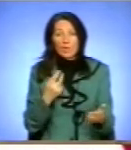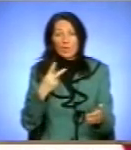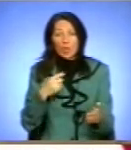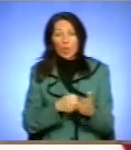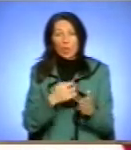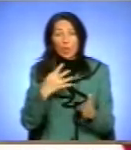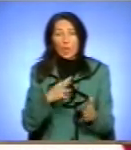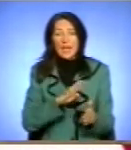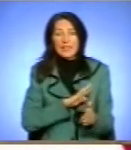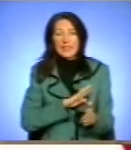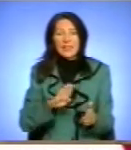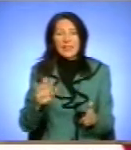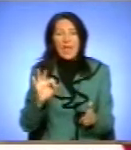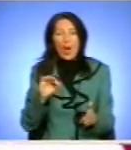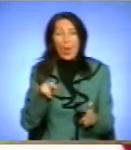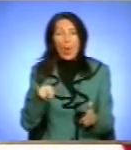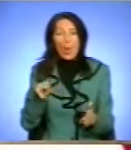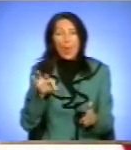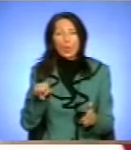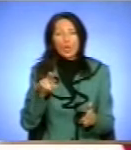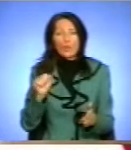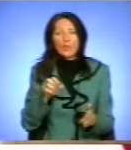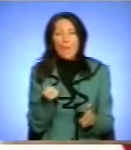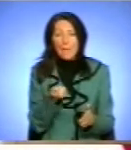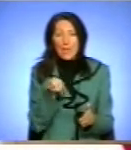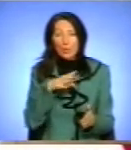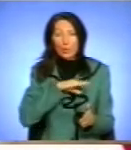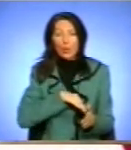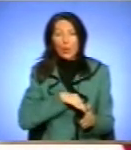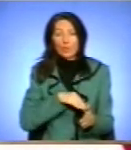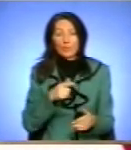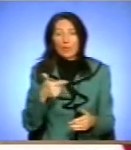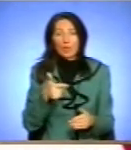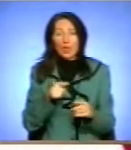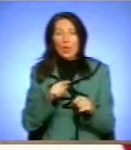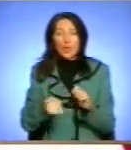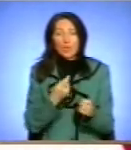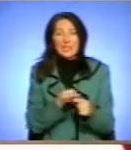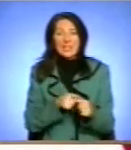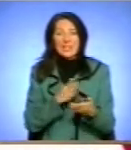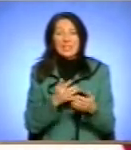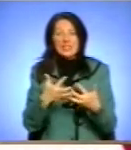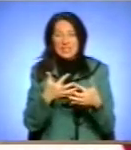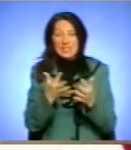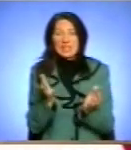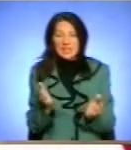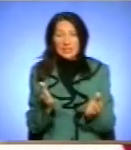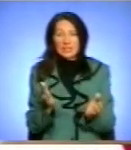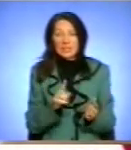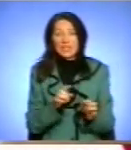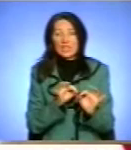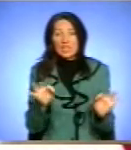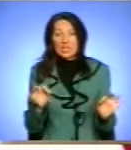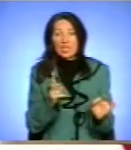40 неоподаткованих мінімумів доходу громадян. Грубі порушення – це і сітка. Звичайна сітка, чи це жилка, чи